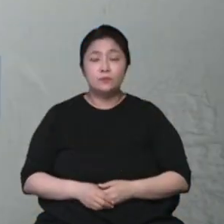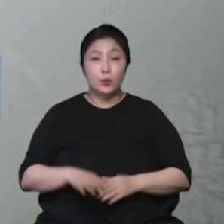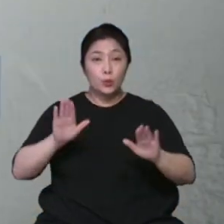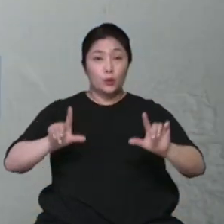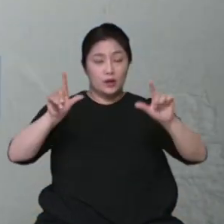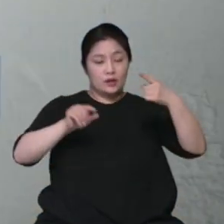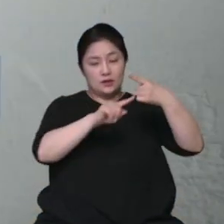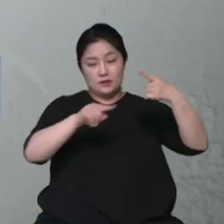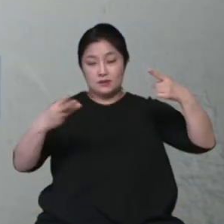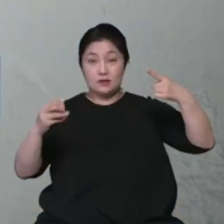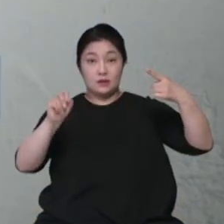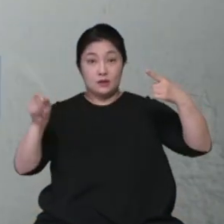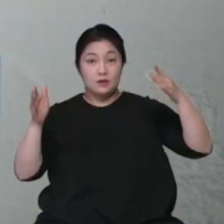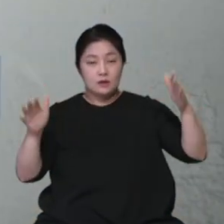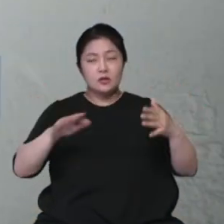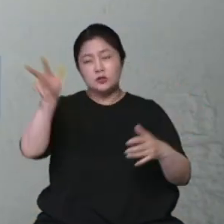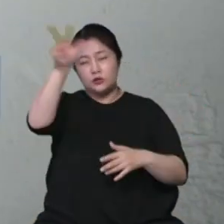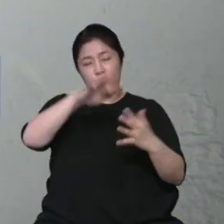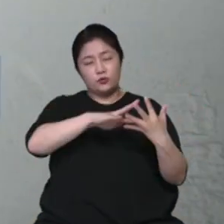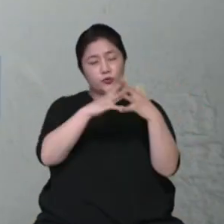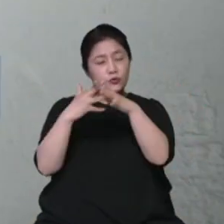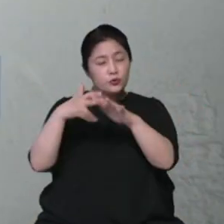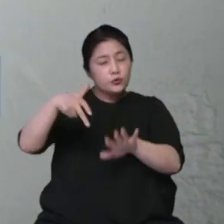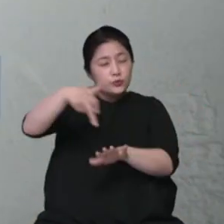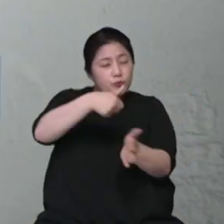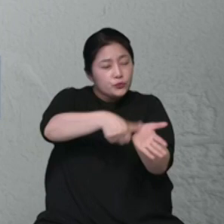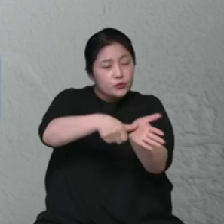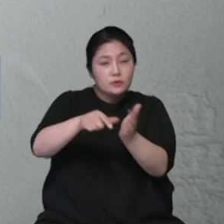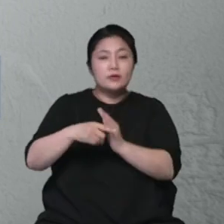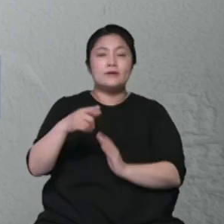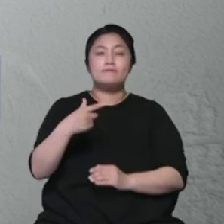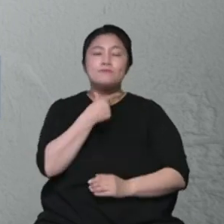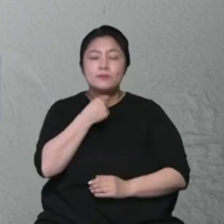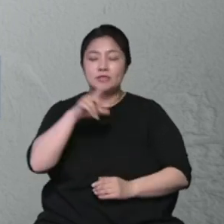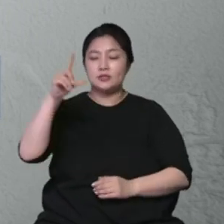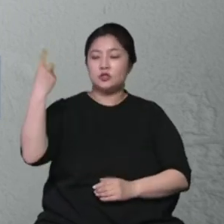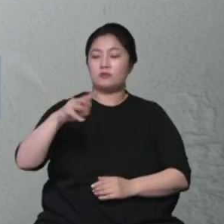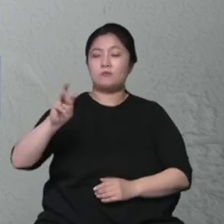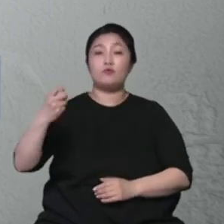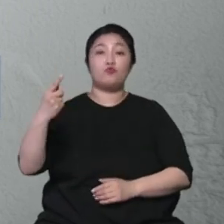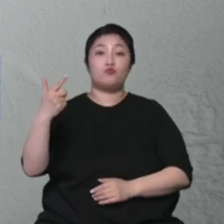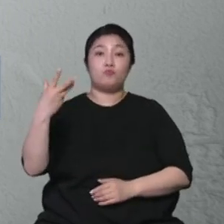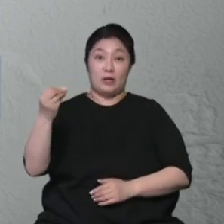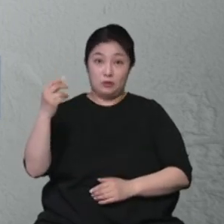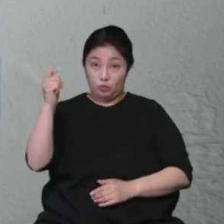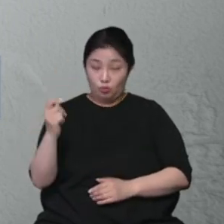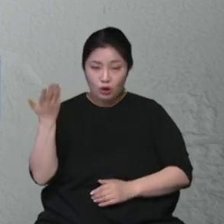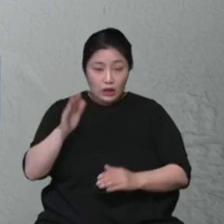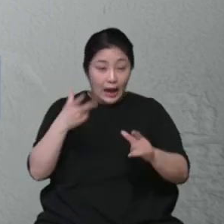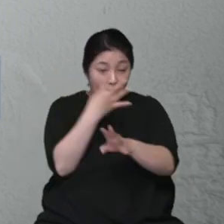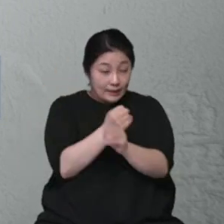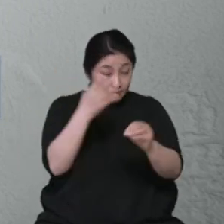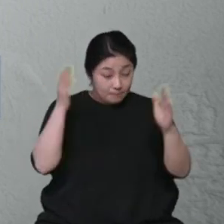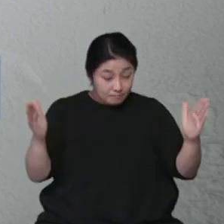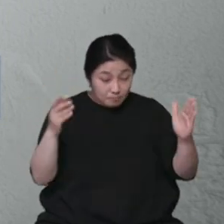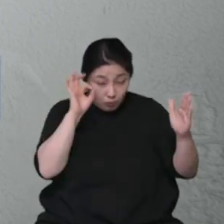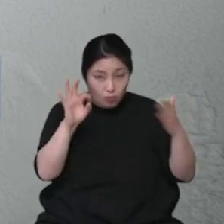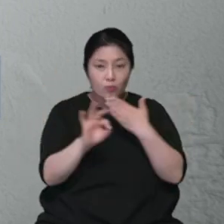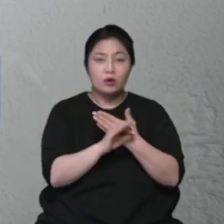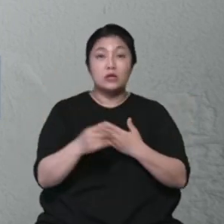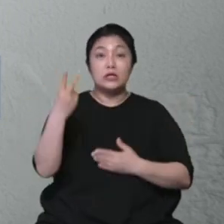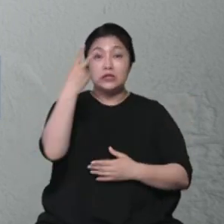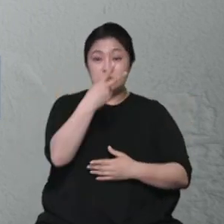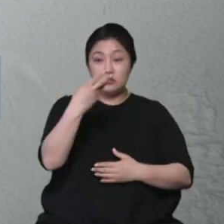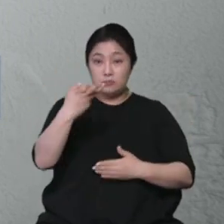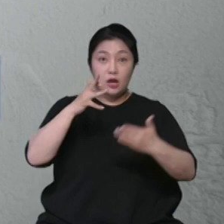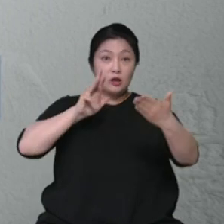올해 1분기 전국 건설 현장의 시멘트 수요는 1,036만 톤이었지만 같은 기간 생산 규모는